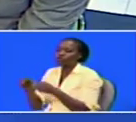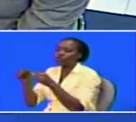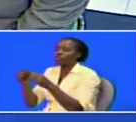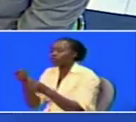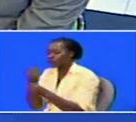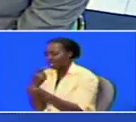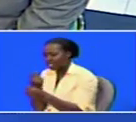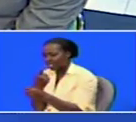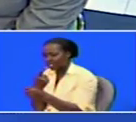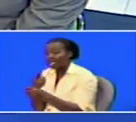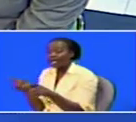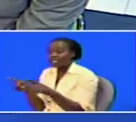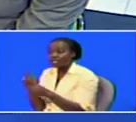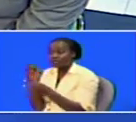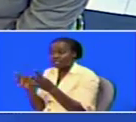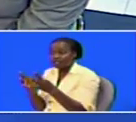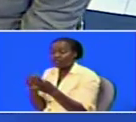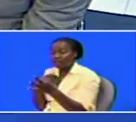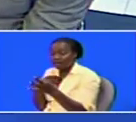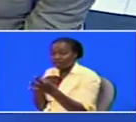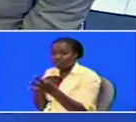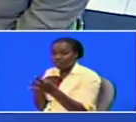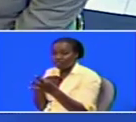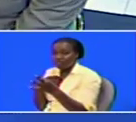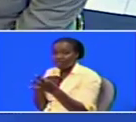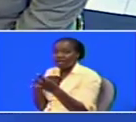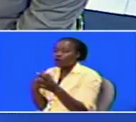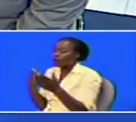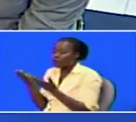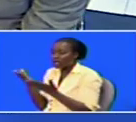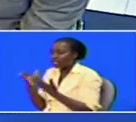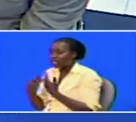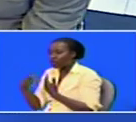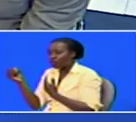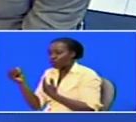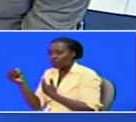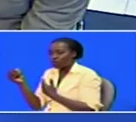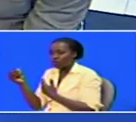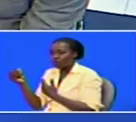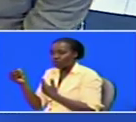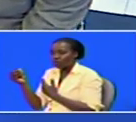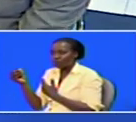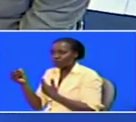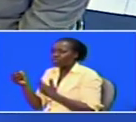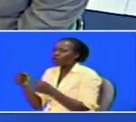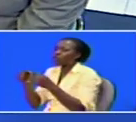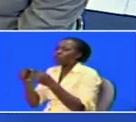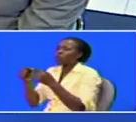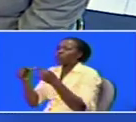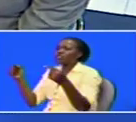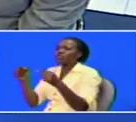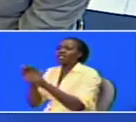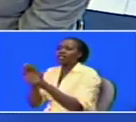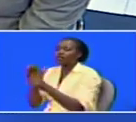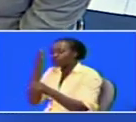Alafu pili, hata ukipata kile kipimo, ile matibabu yanavyokwenda, unapata kwamba kuna pingamizi nyingi. Kwa